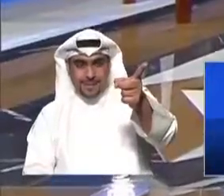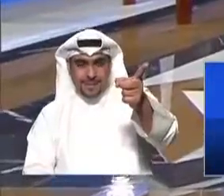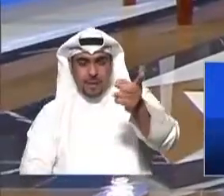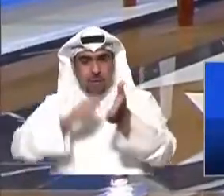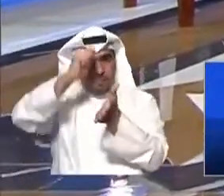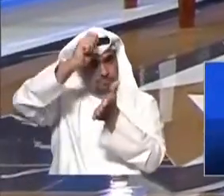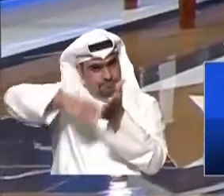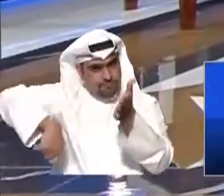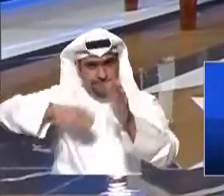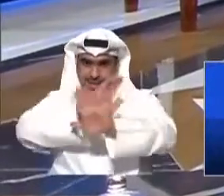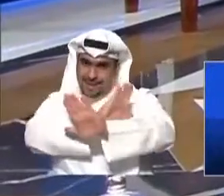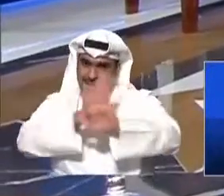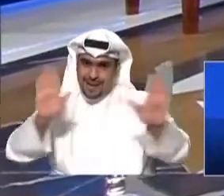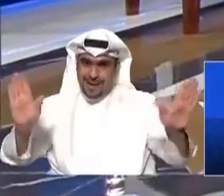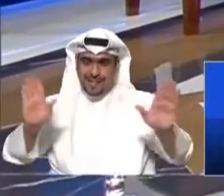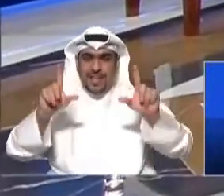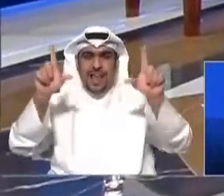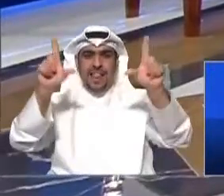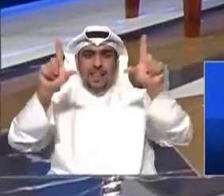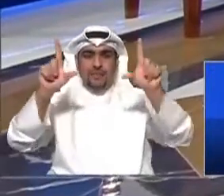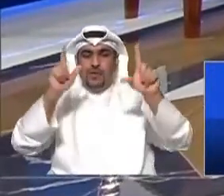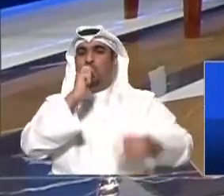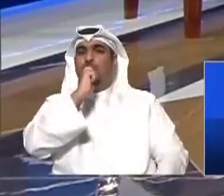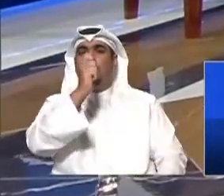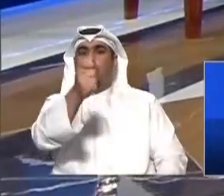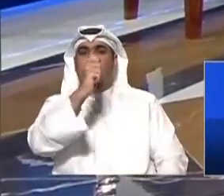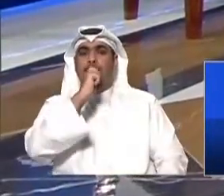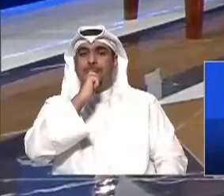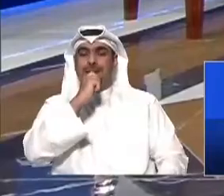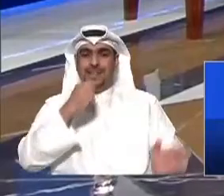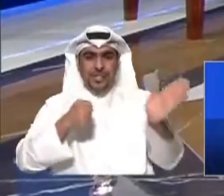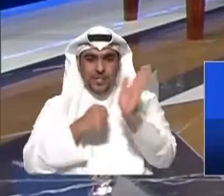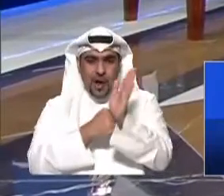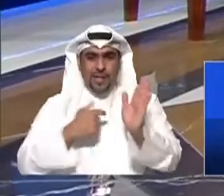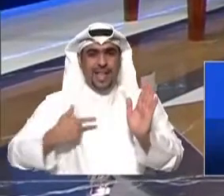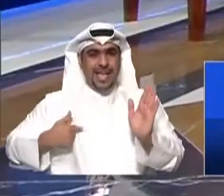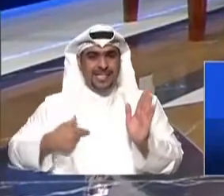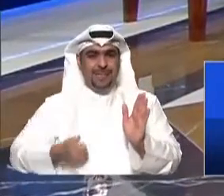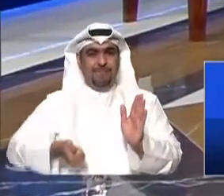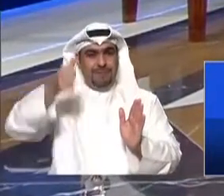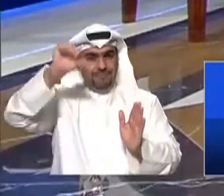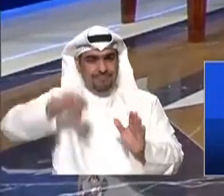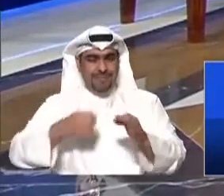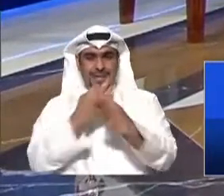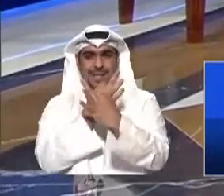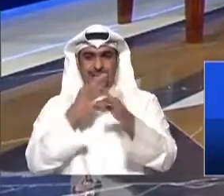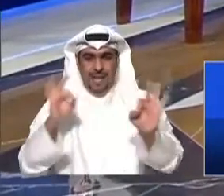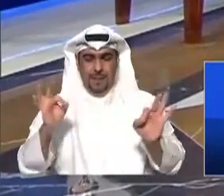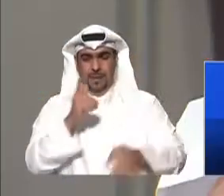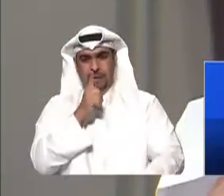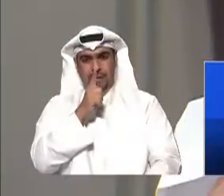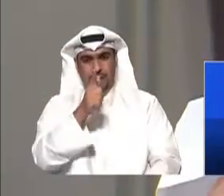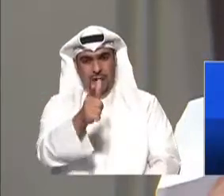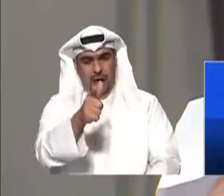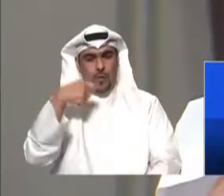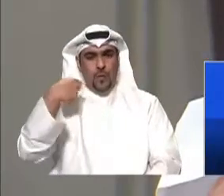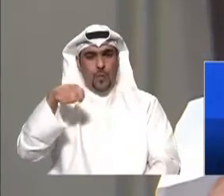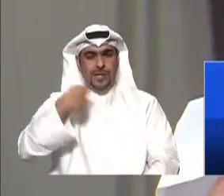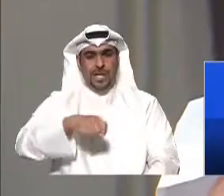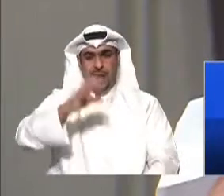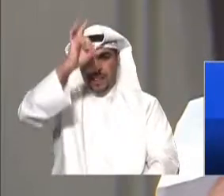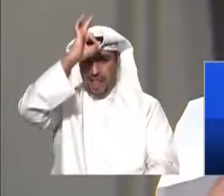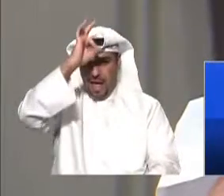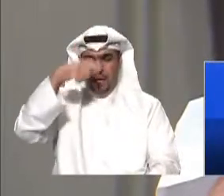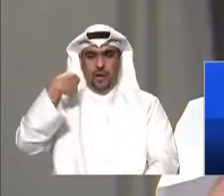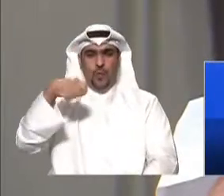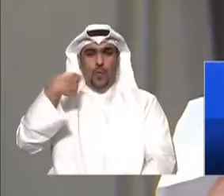النتائج عبر تلفزيون دولة الكويت جهود جميع الجهات الحكومية والهيئات واللجان العاملة